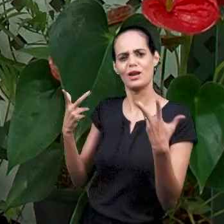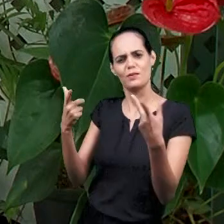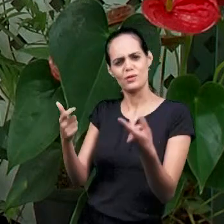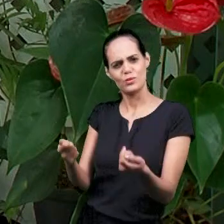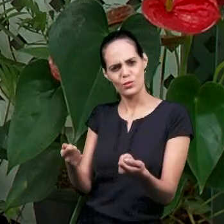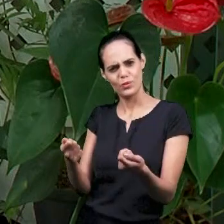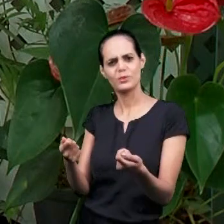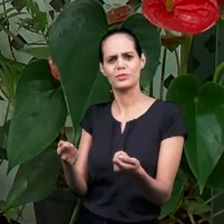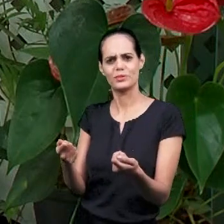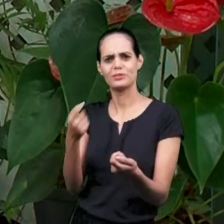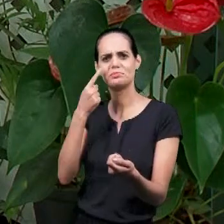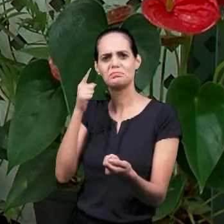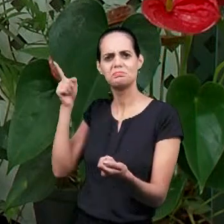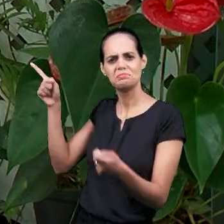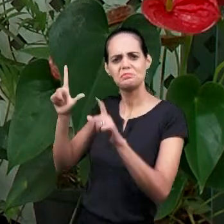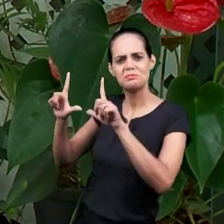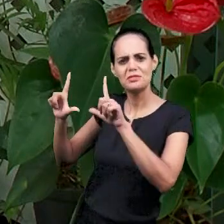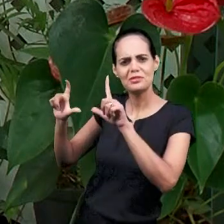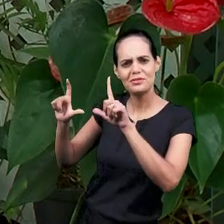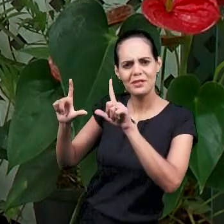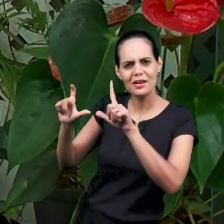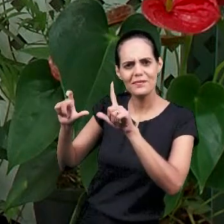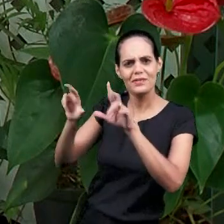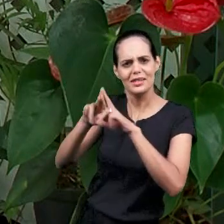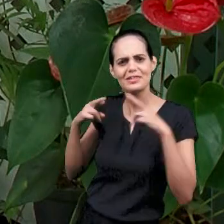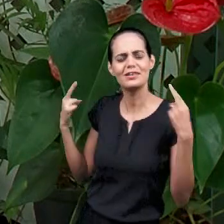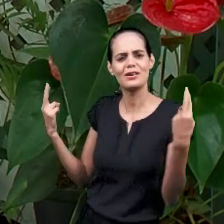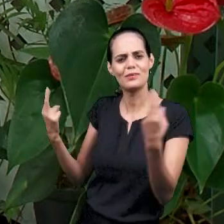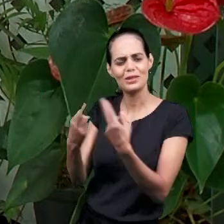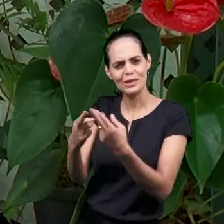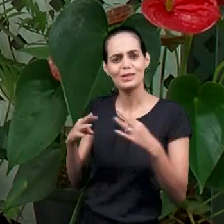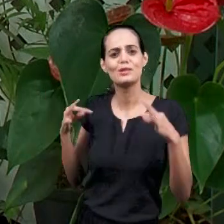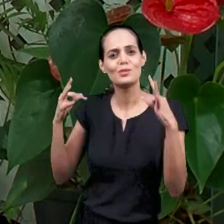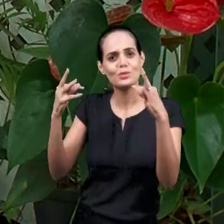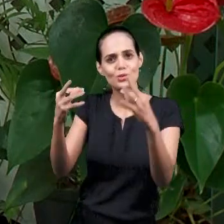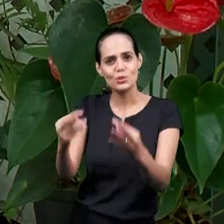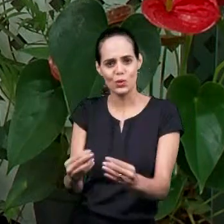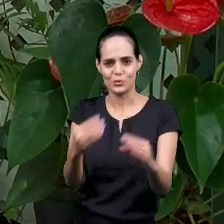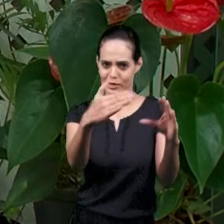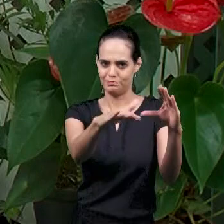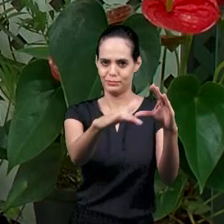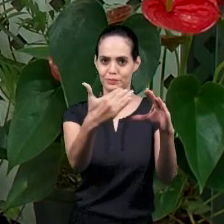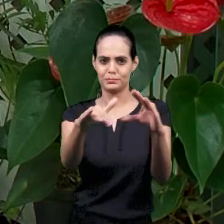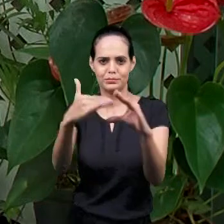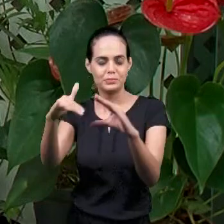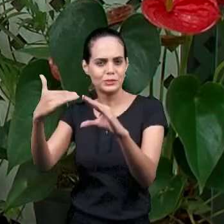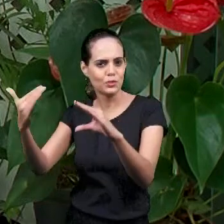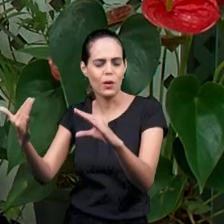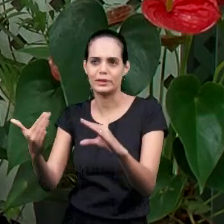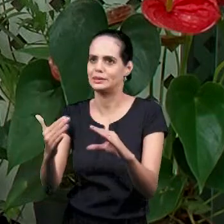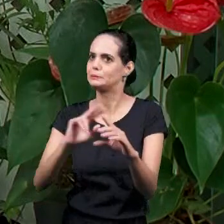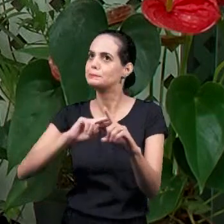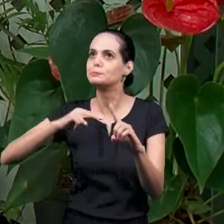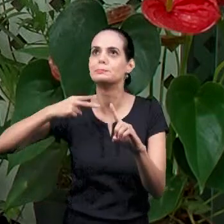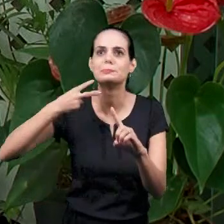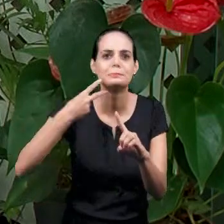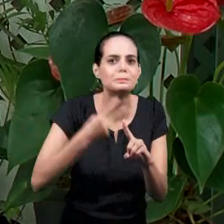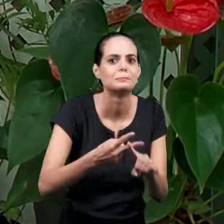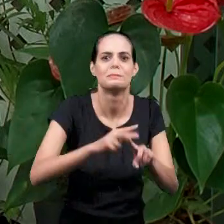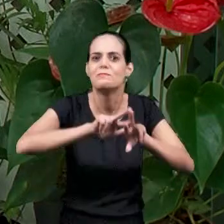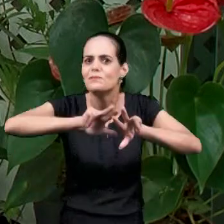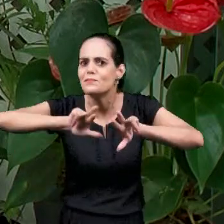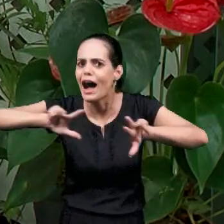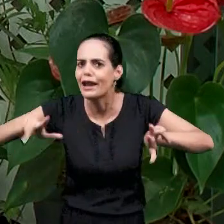Donc, les dames. C'est dommage qu'on ne peut pas montrer tous qui nous ont envoyés parce que ils